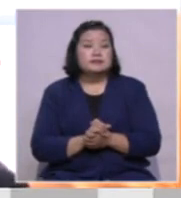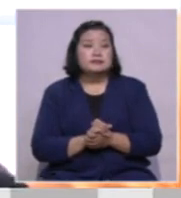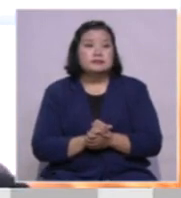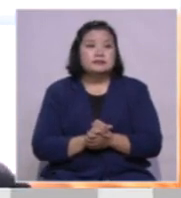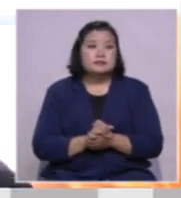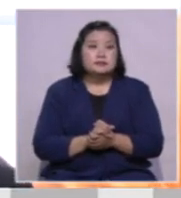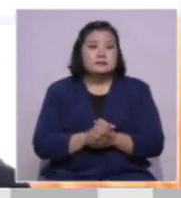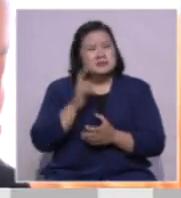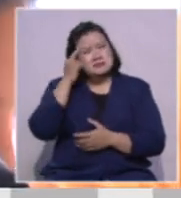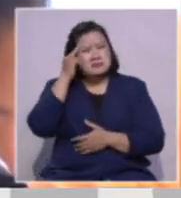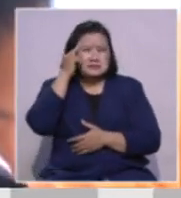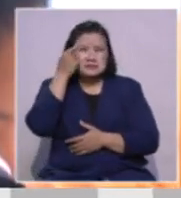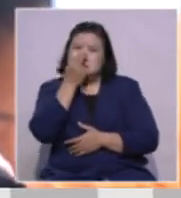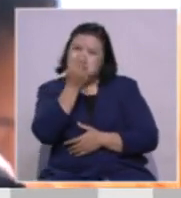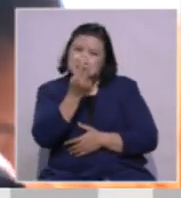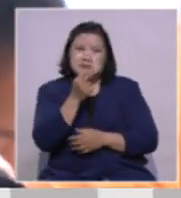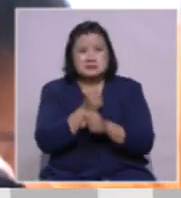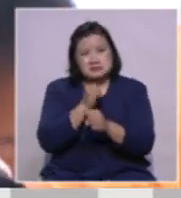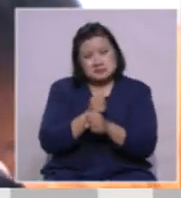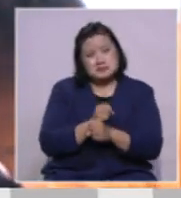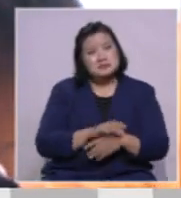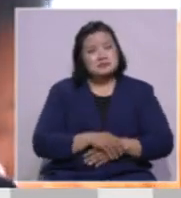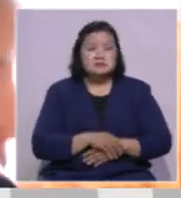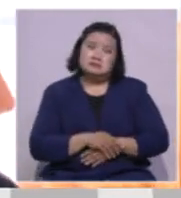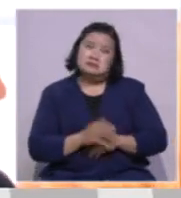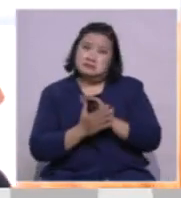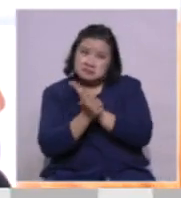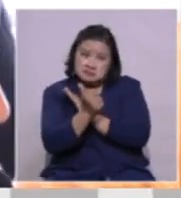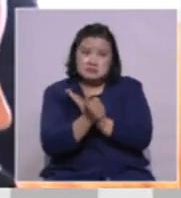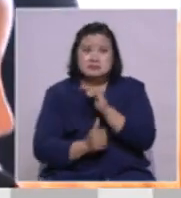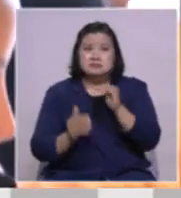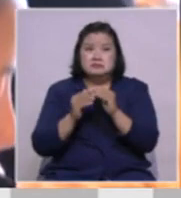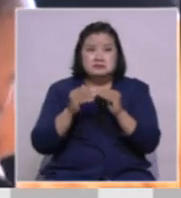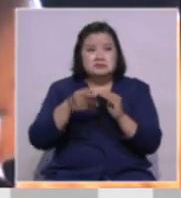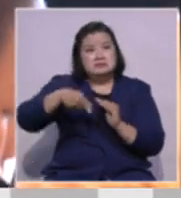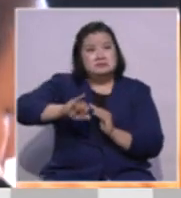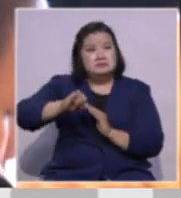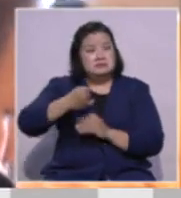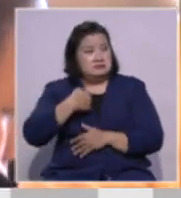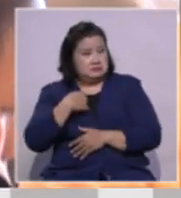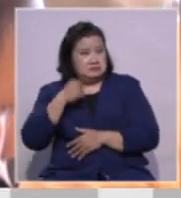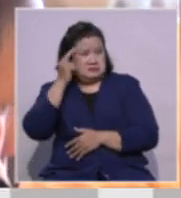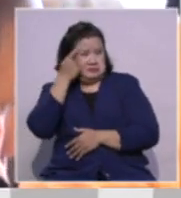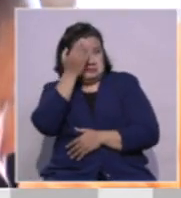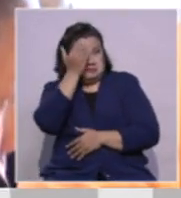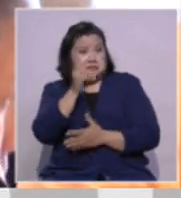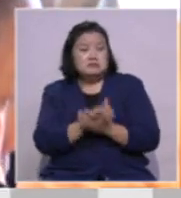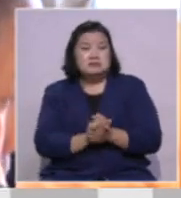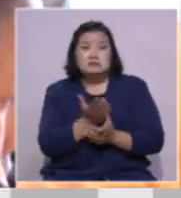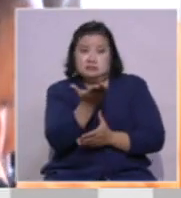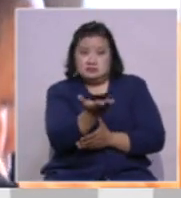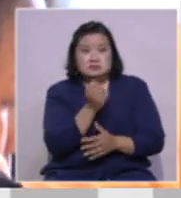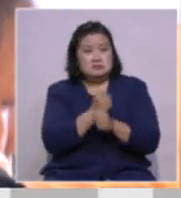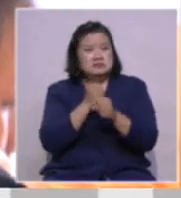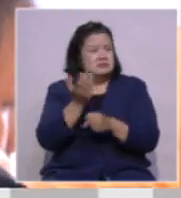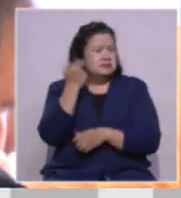มยังไม่ค่อยรู้สึกว่าคุณบีพุทธิพงศ์ในฐานะรัฐมนตรีดีอีจะมีความสามารถเท่าคุณพิเชษฐ์ที่ทำกระทรวงดีอีมา เพราะเราไม่เห็นโปรไฟล์คุณพุทธิพงศ์ในด้านนี้เลย